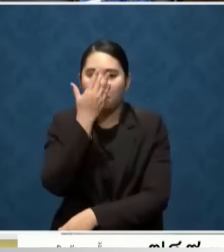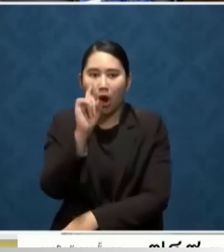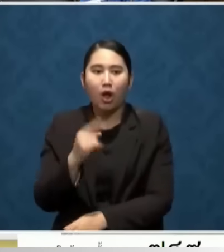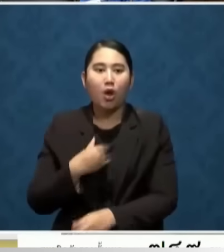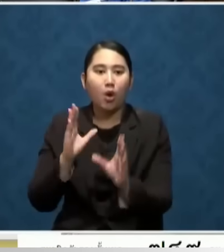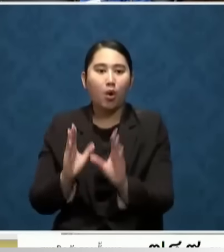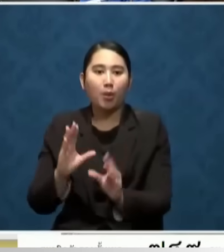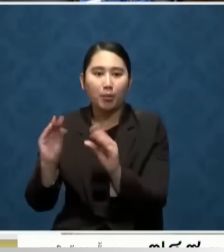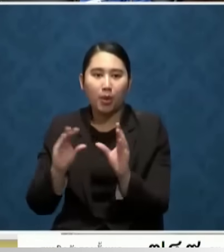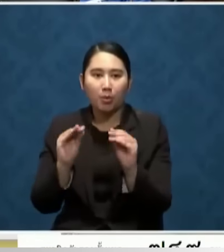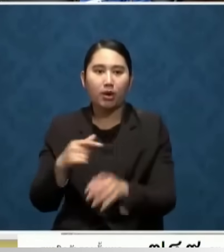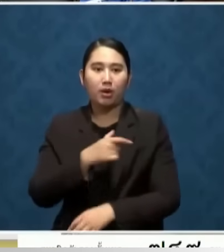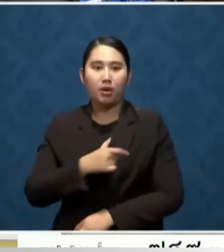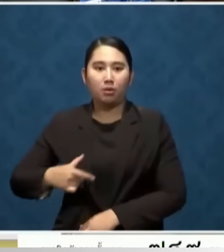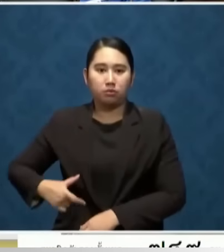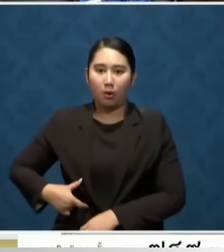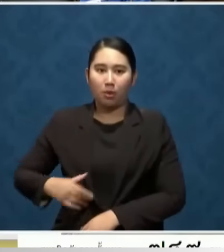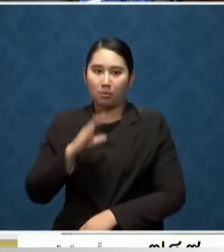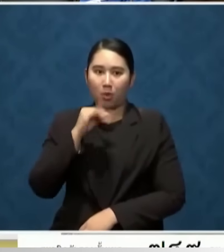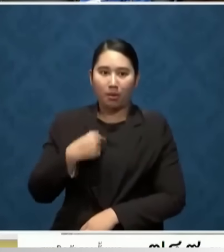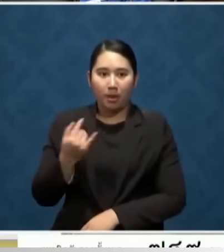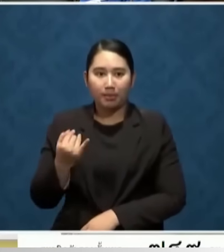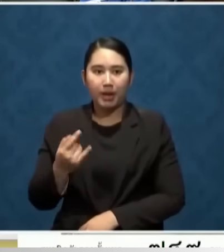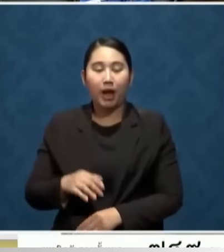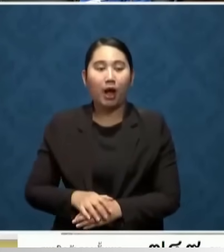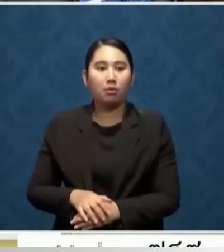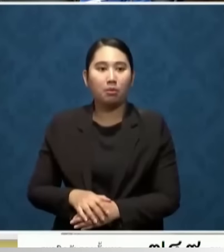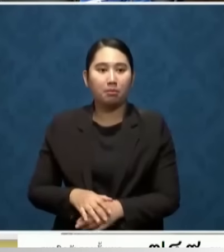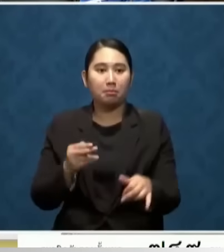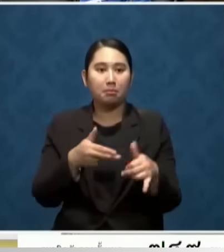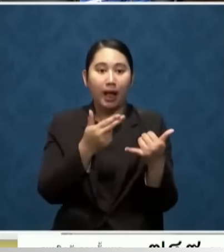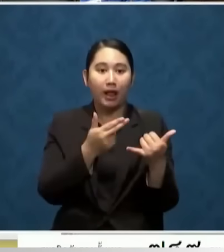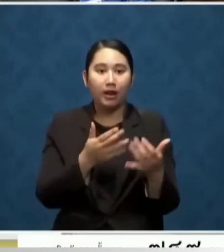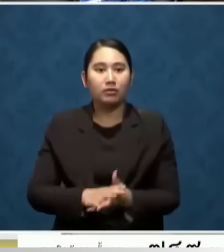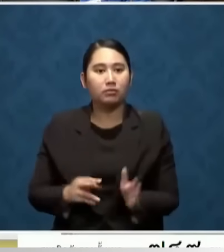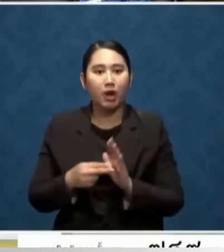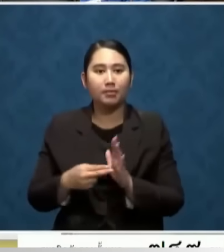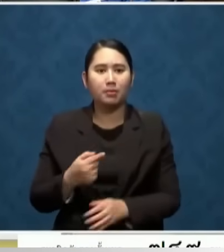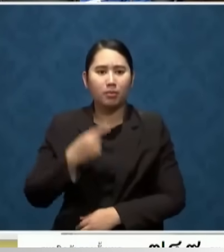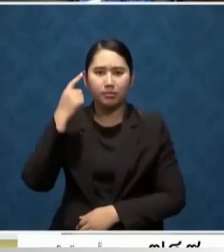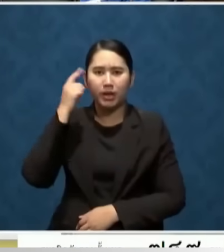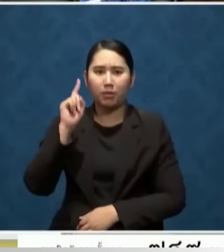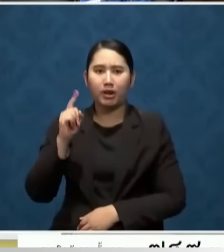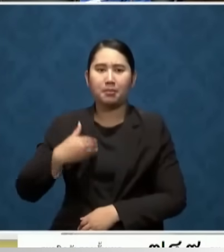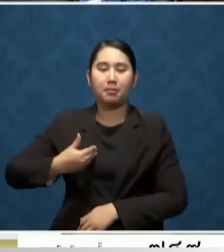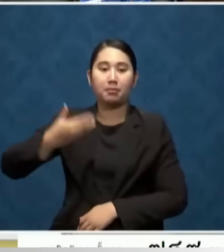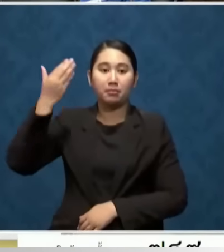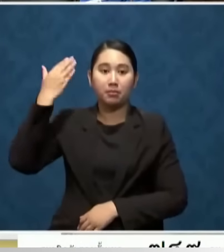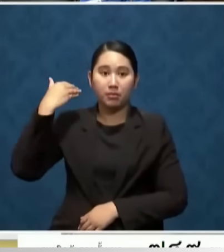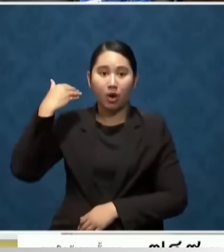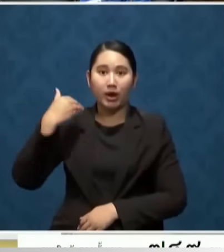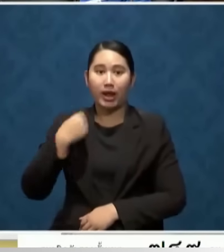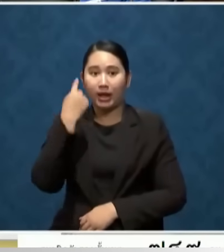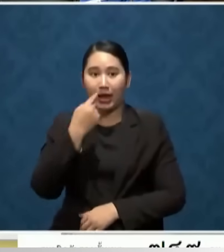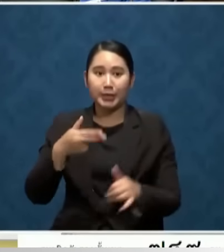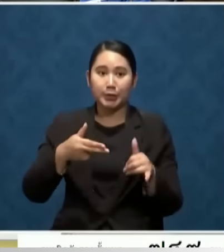าใครหมิ่นสถาบันพระกษัตริย์เอาปืนไปยิงมาเลยเนี่ยอันนี้แหละผมไม่แน่ใจว่าคนที่สูญเสียไปตั้งแต่ยังไม่รู้ว่าใครเป็นคนยิ